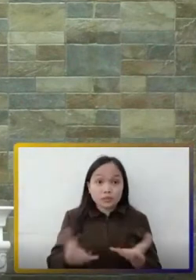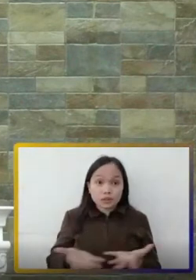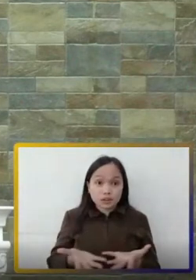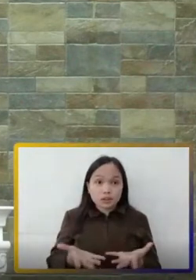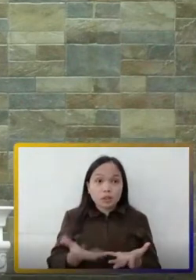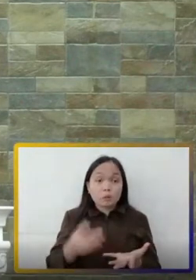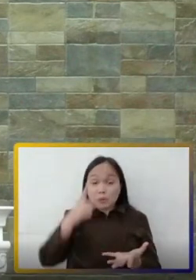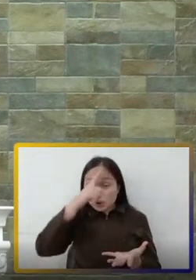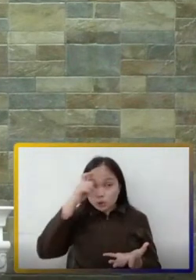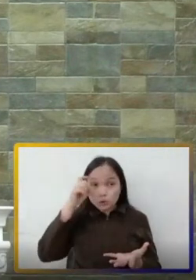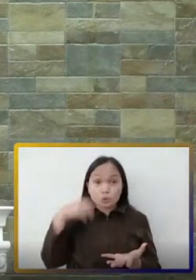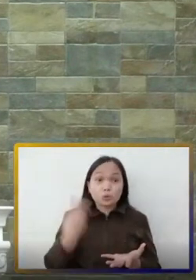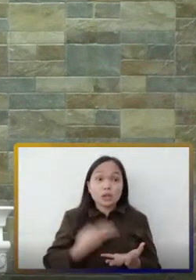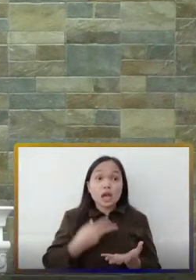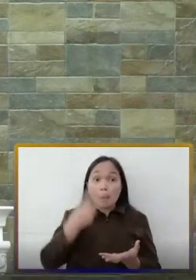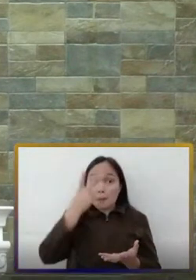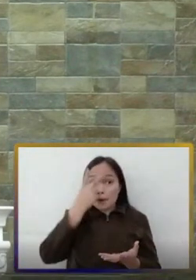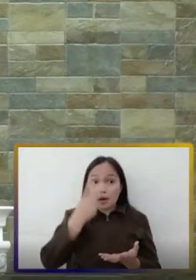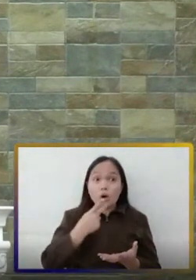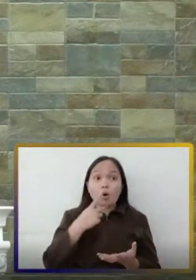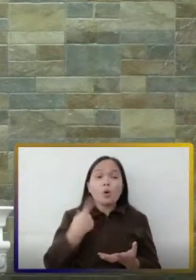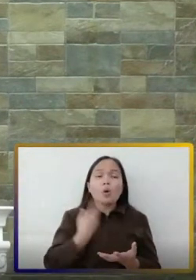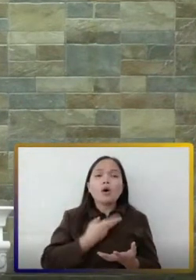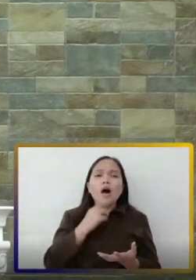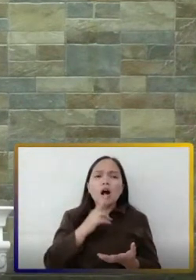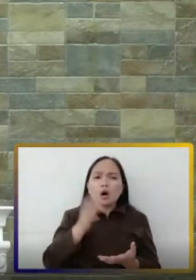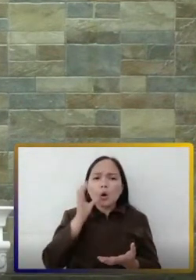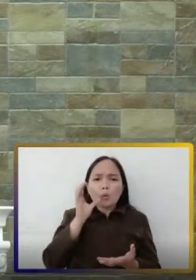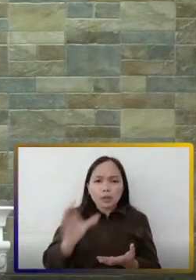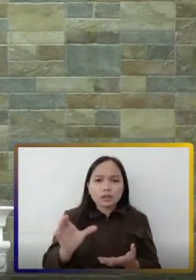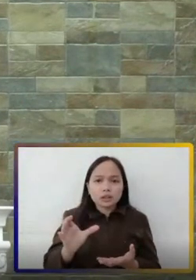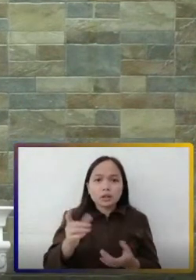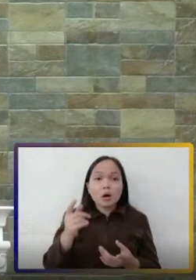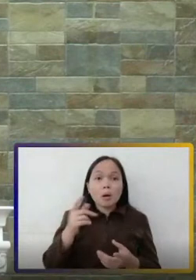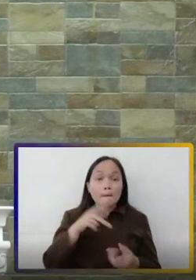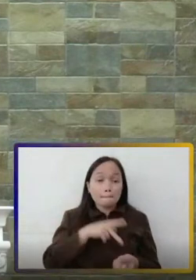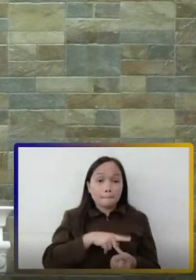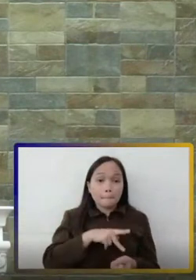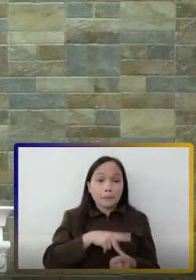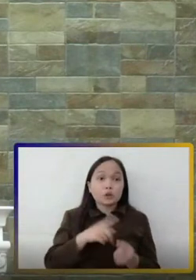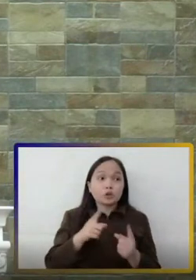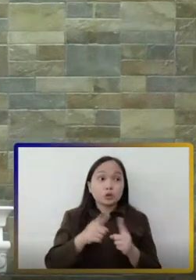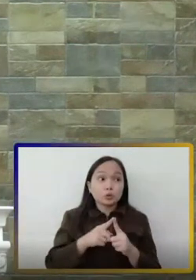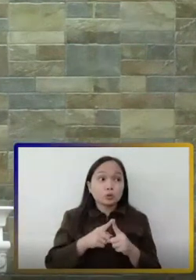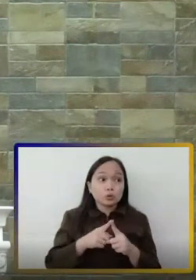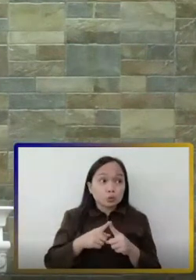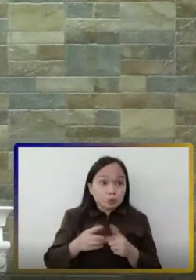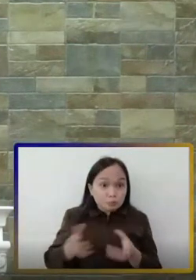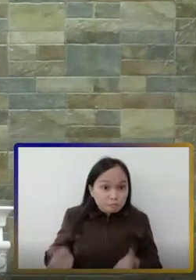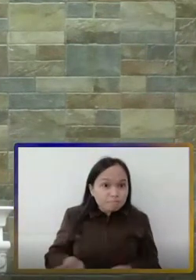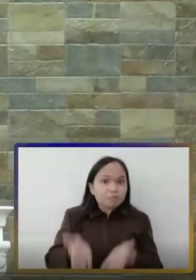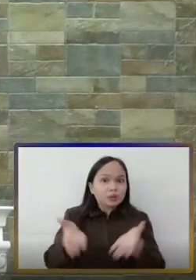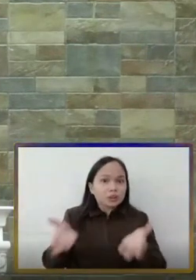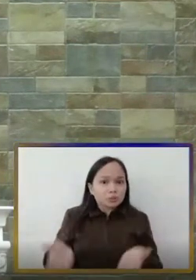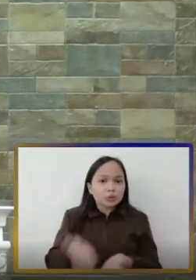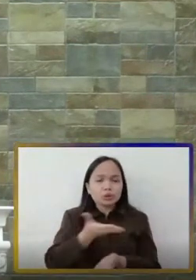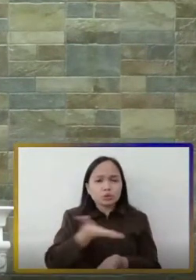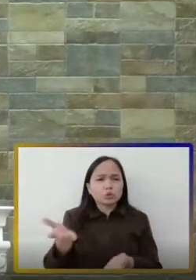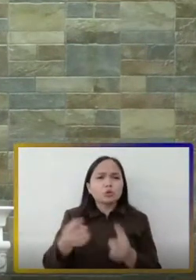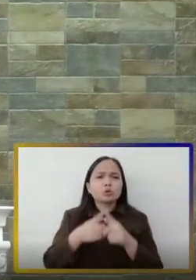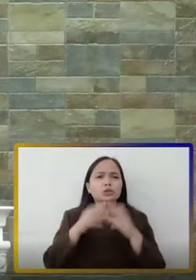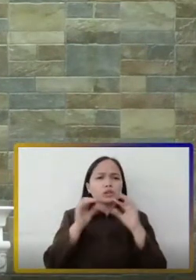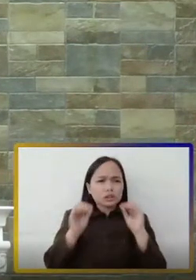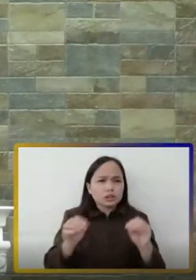Because we parents are commanded, are exhorted by the Apostle Paul to nurture you, to raise you